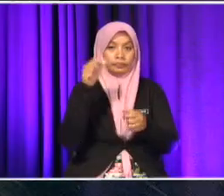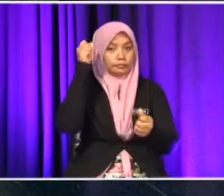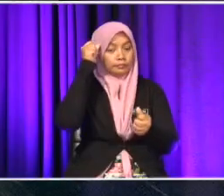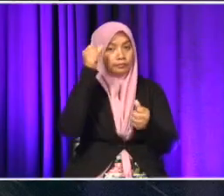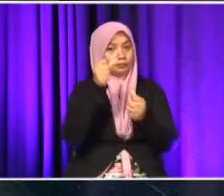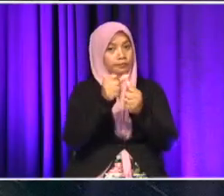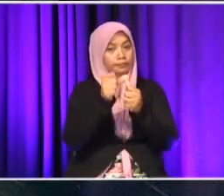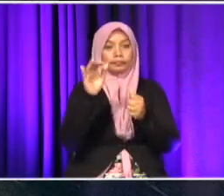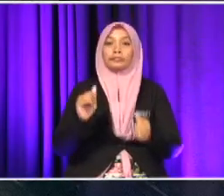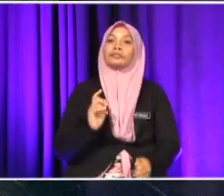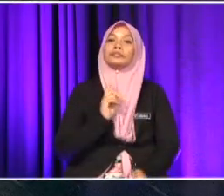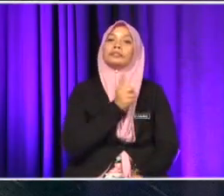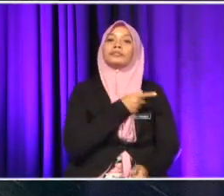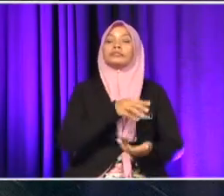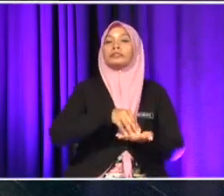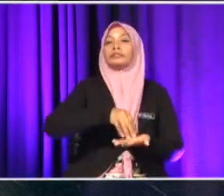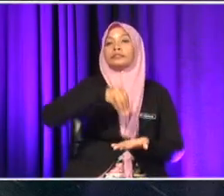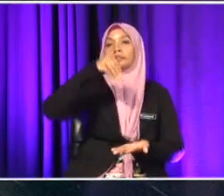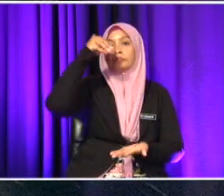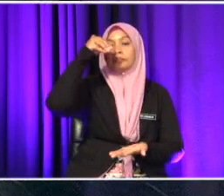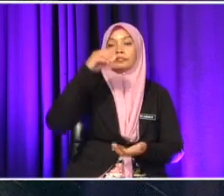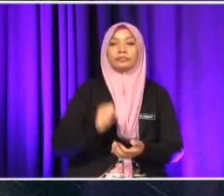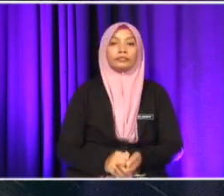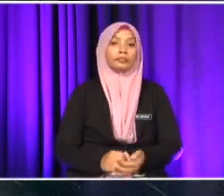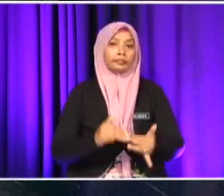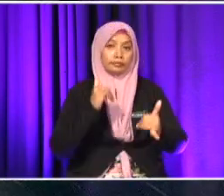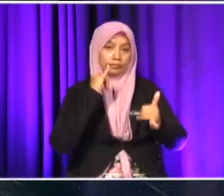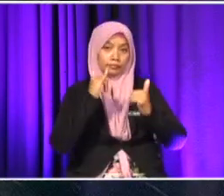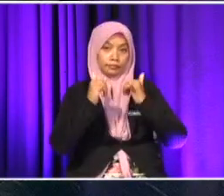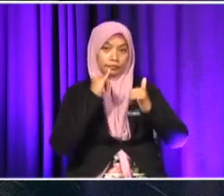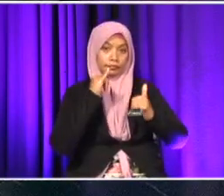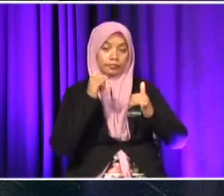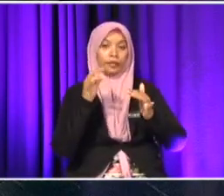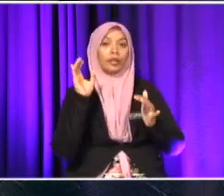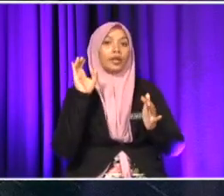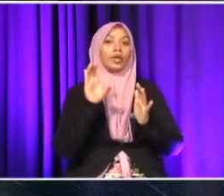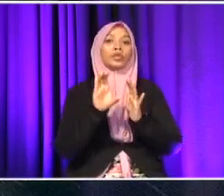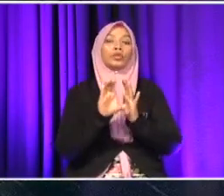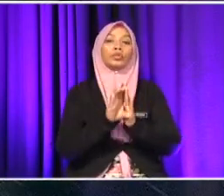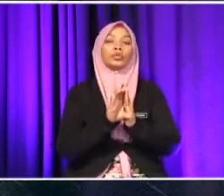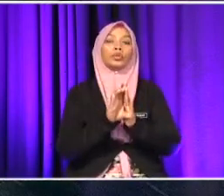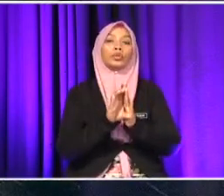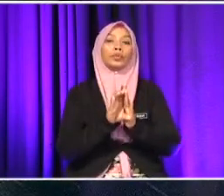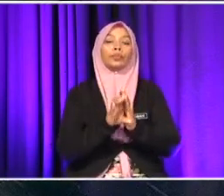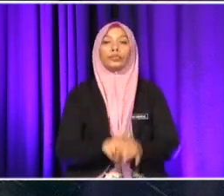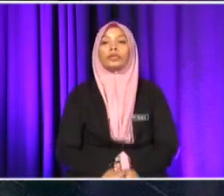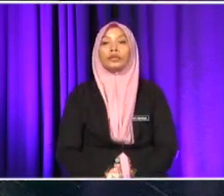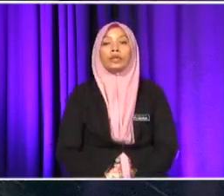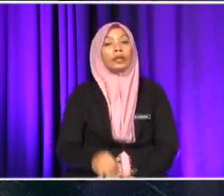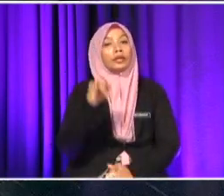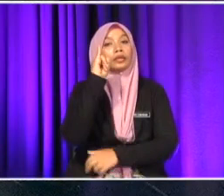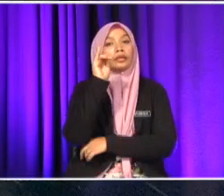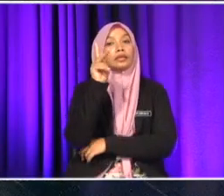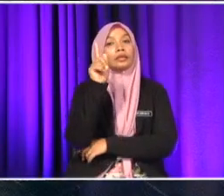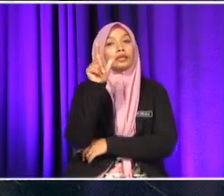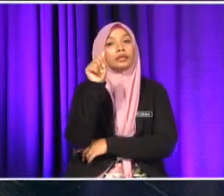kalau saya dapat lihat juga kalian selalu nunggu Anda menyatakan contoh iklan dalam kalian pun saya pasti murid-murid karena ada keliru demi letak sok